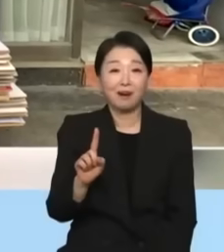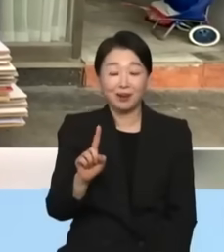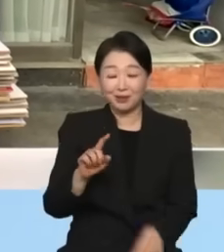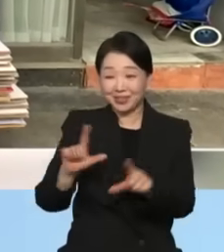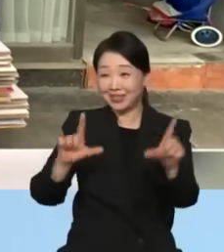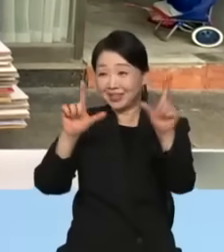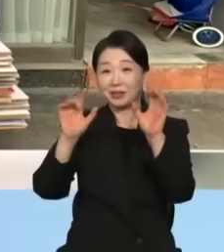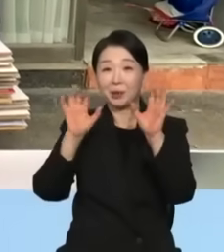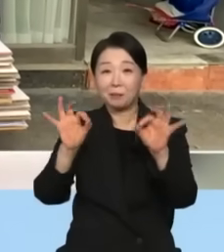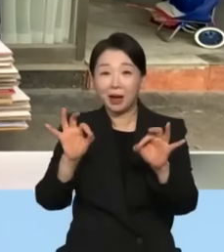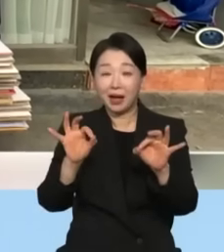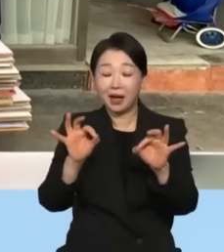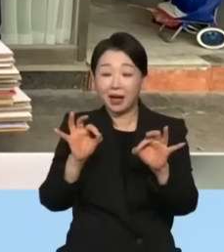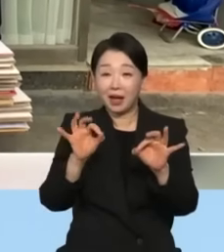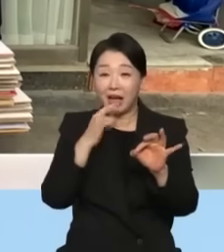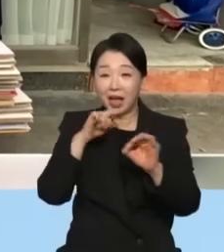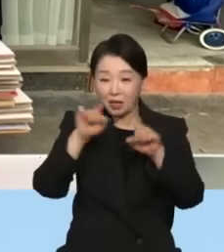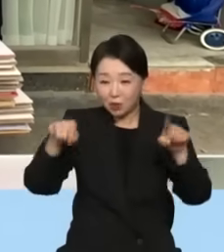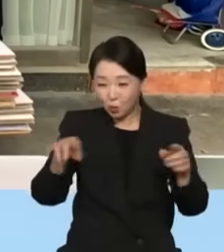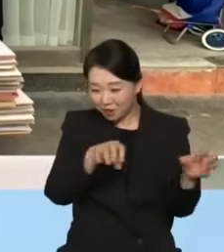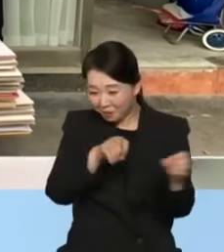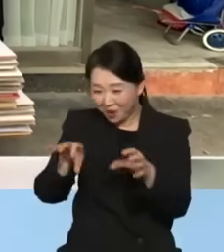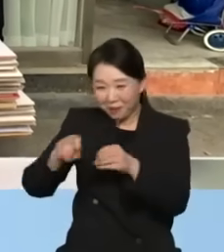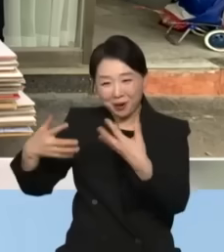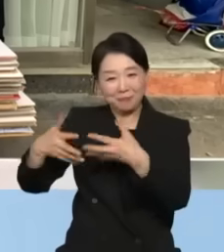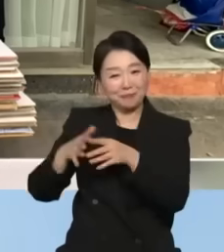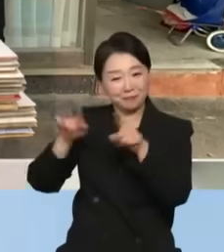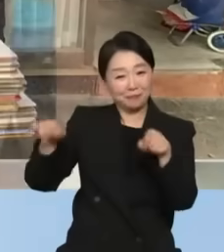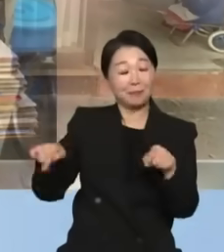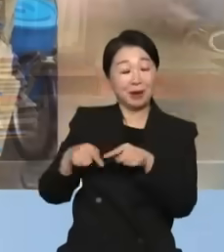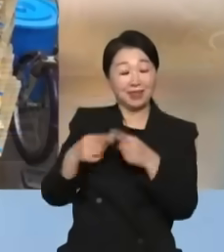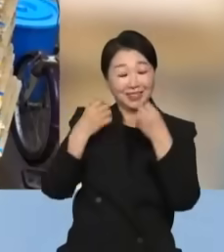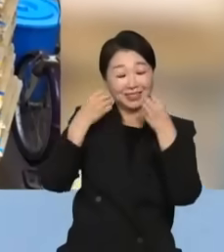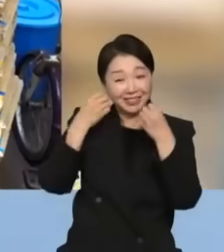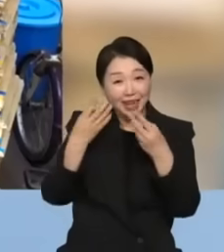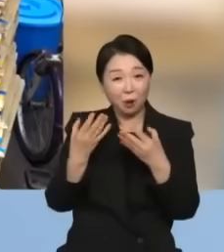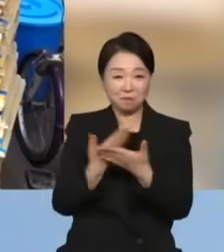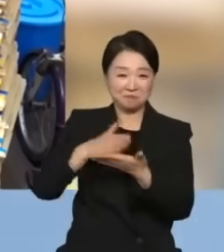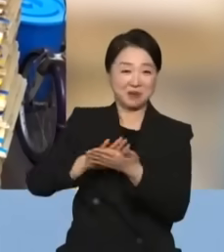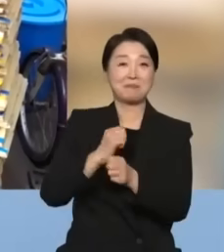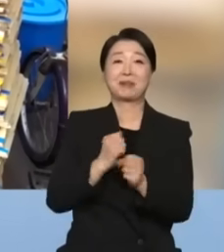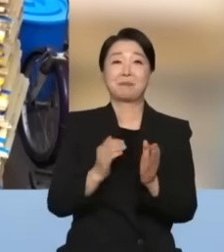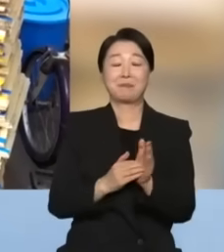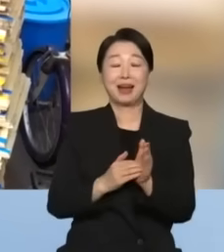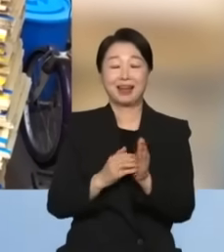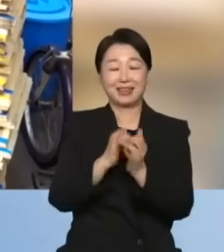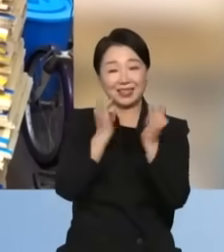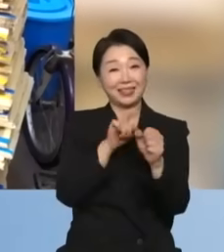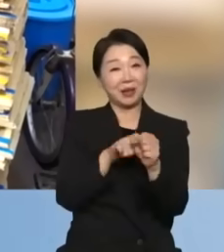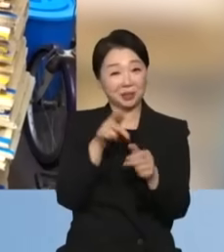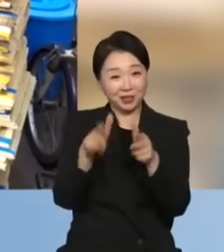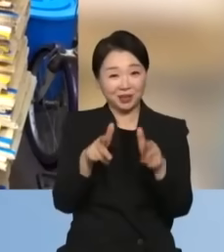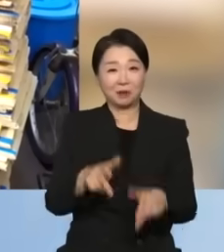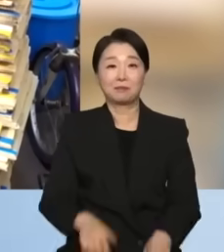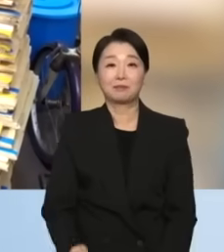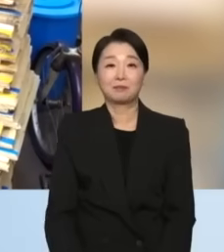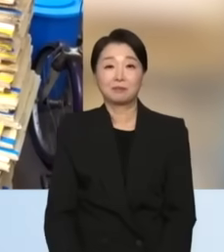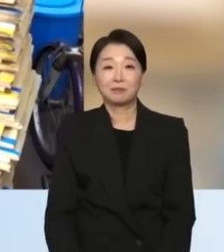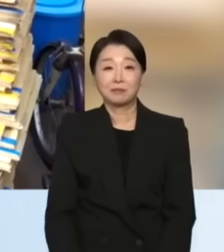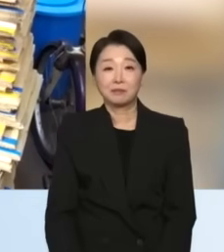만나뵐 수 있는 폐지 수거 어르신들의 펫박스. 그걸 저희는 이제 새롭게 하는 그런 사회적 기업입니다. 근데 폐지를